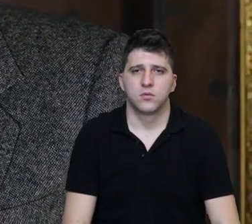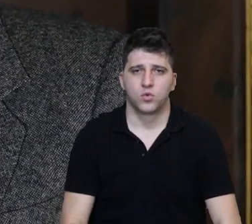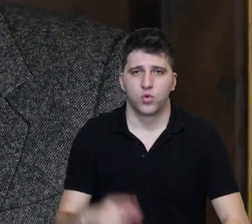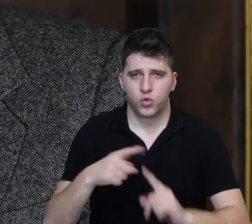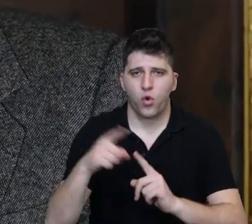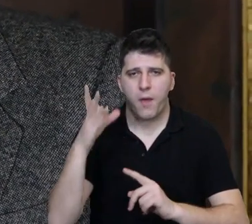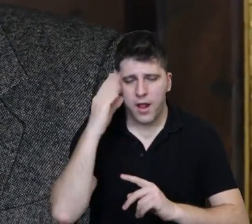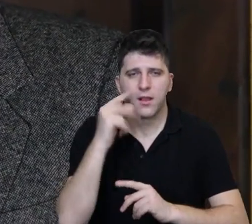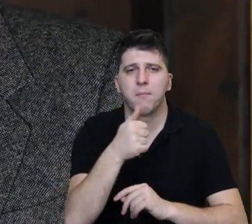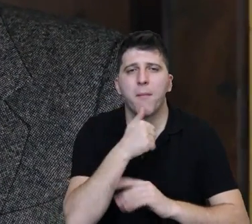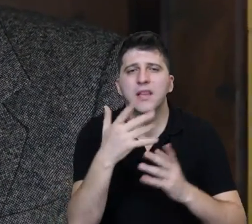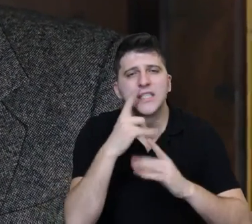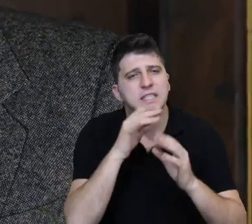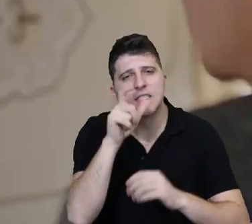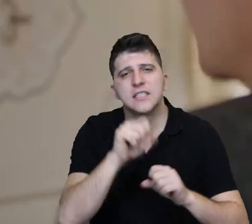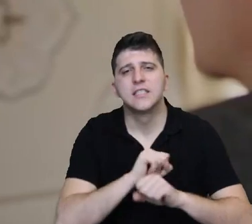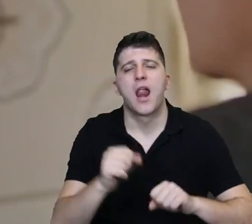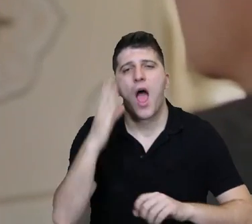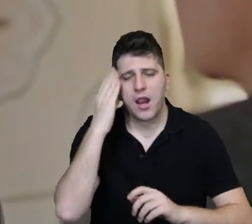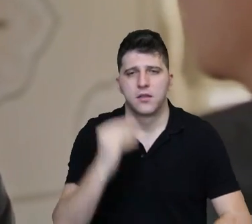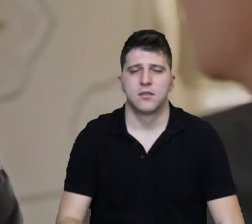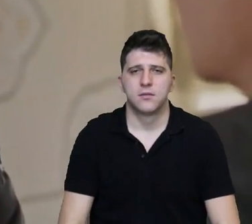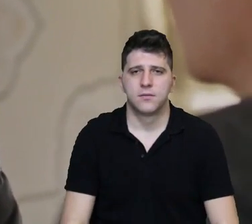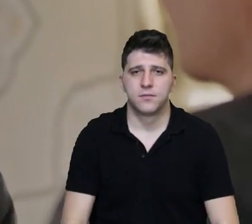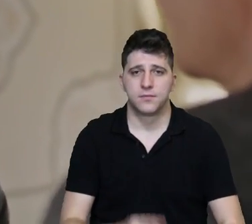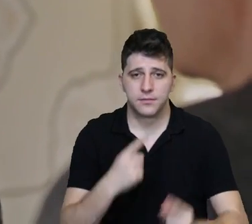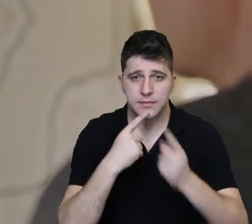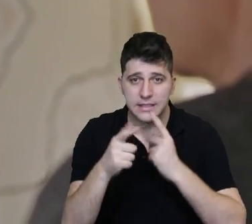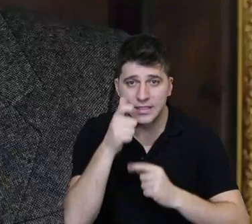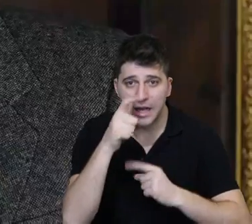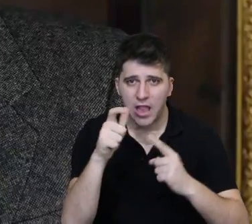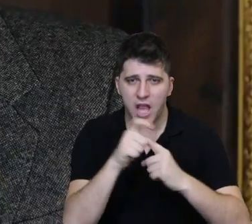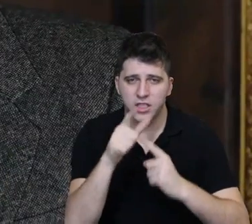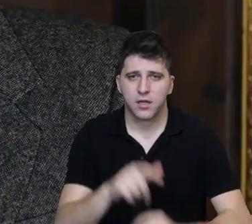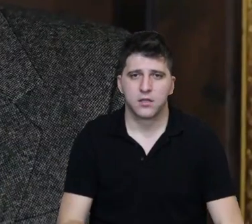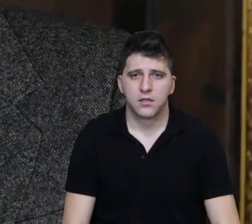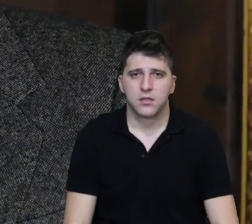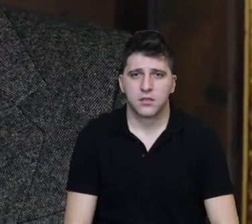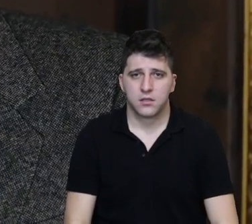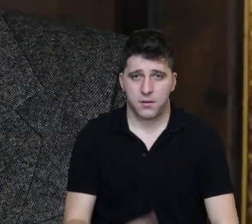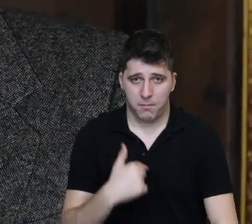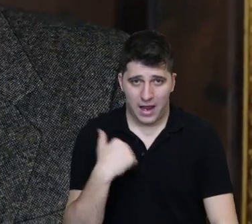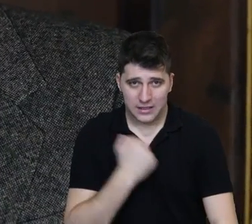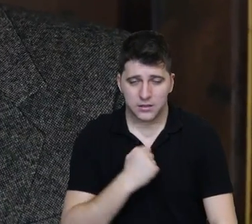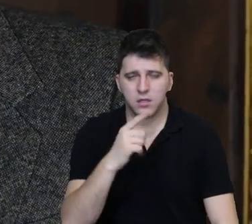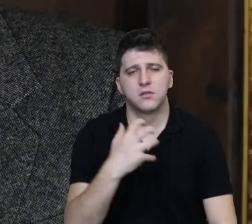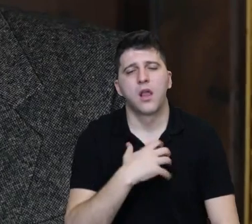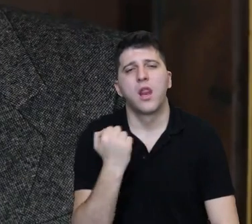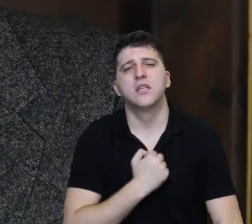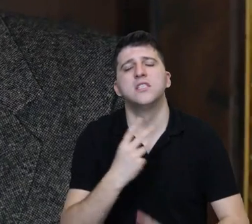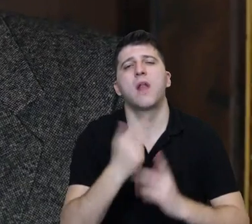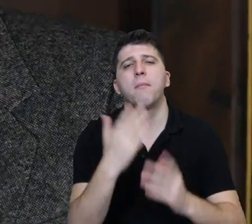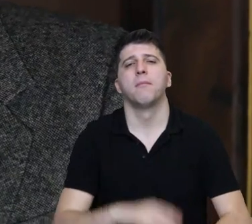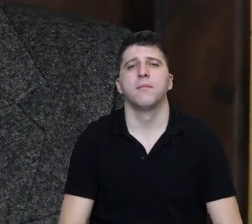Torunum da anladı babasının nasıl bir insan olduğunu. Sözlerine dikkat et Ejder. Bana kızacağına kendine kız